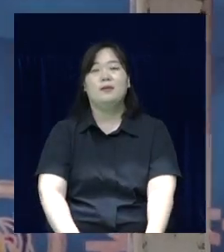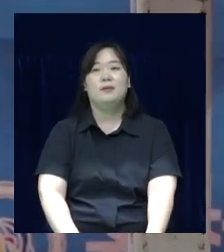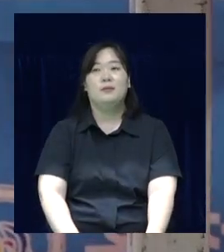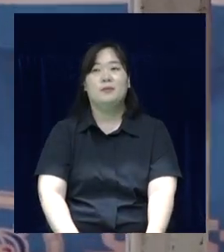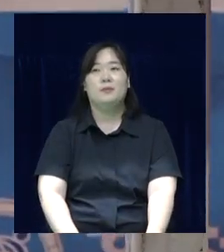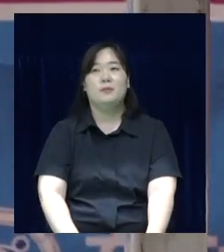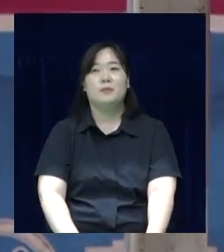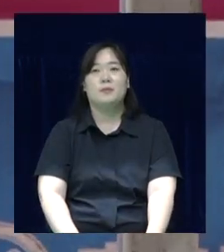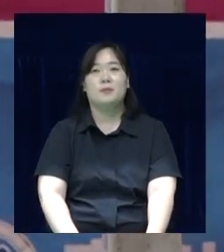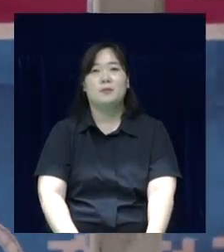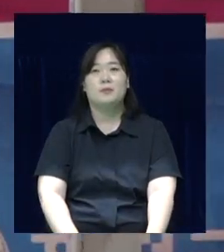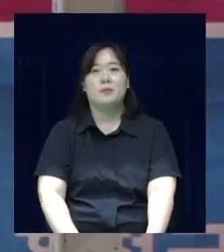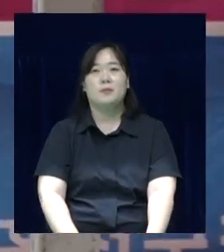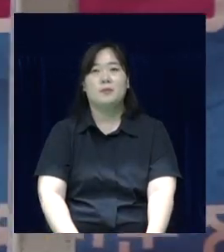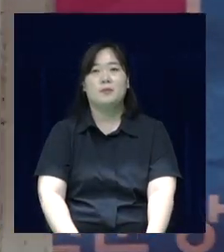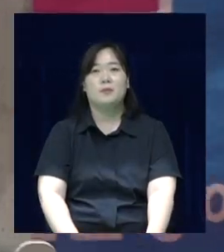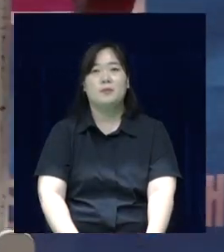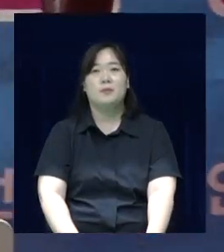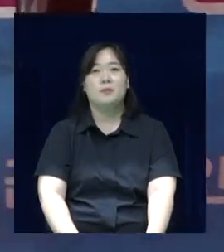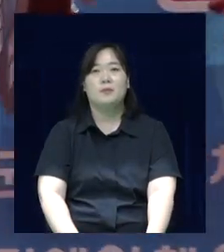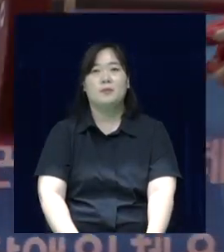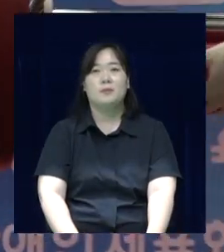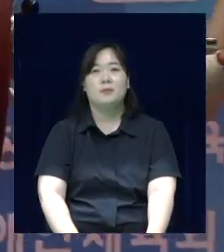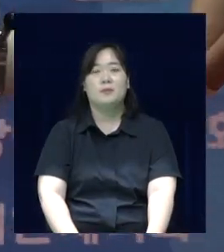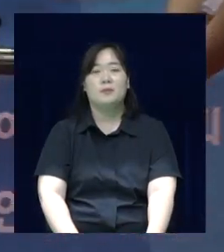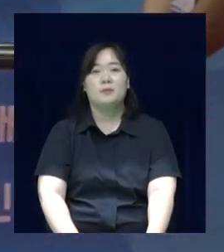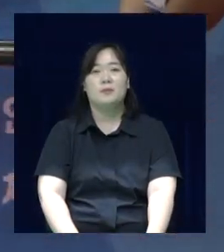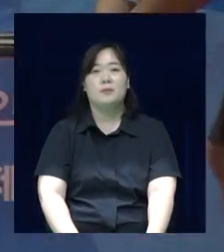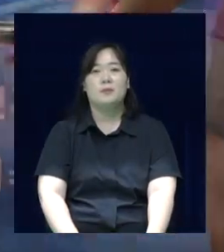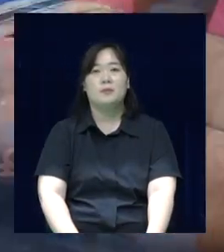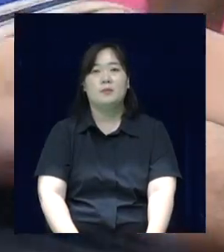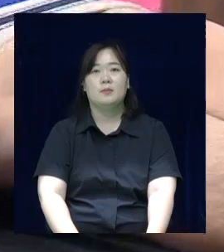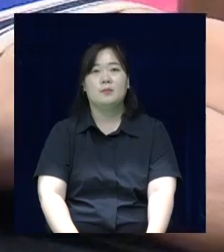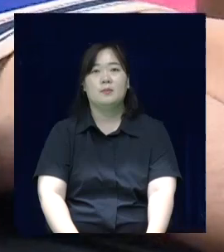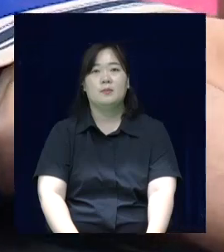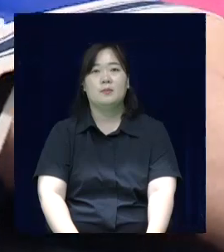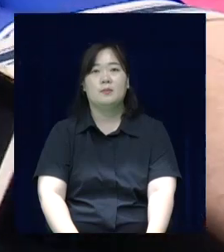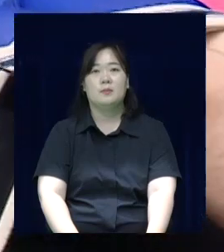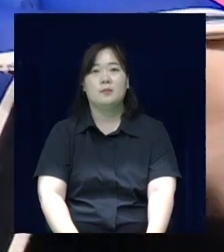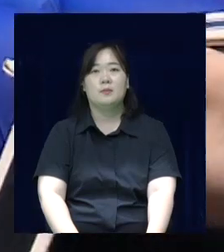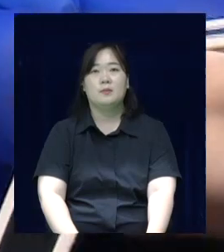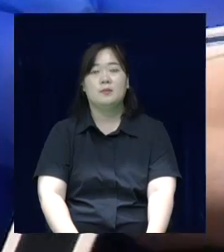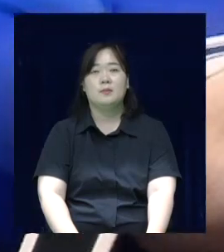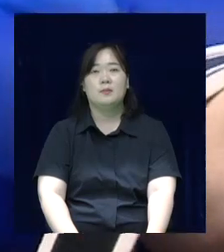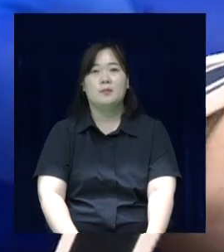정금산 정금산 3차